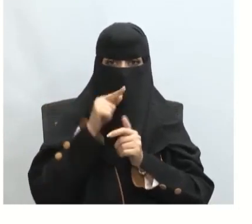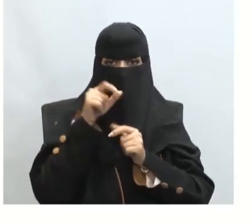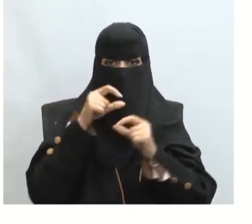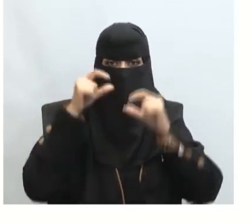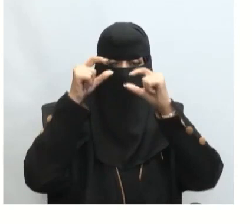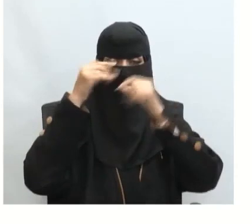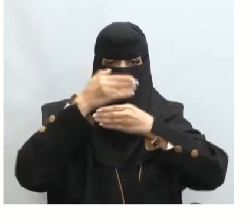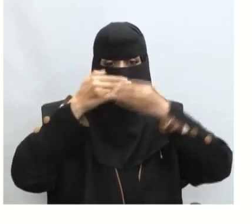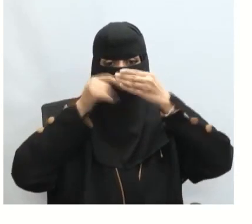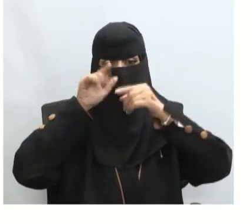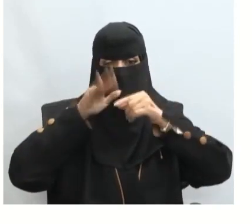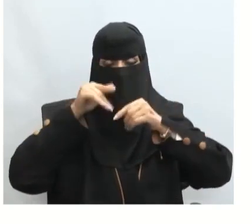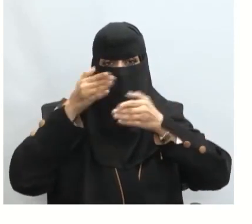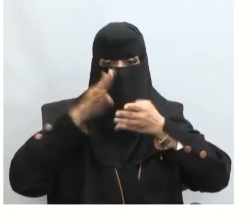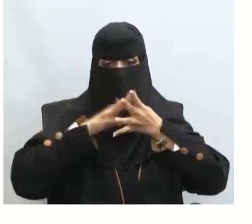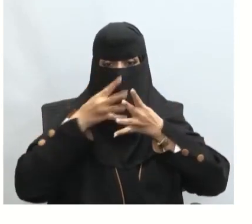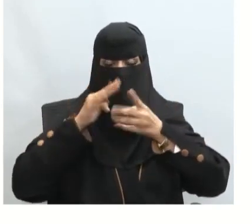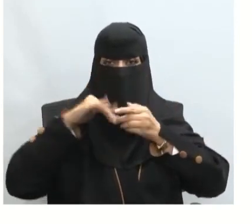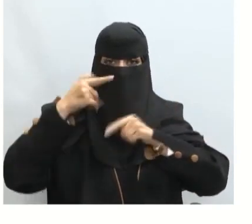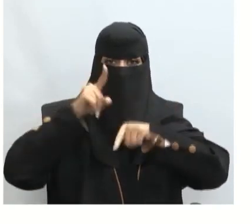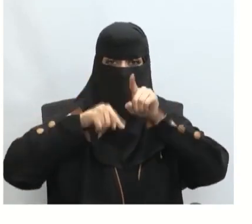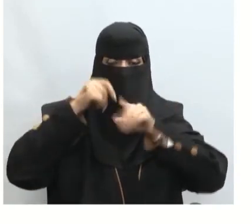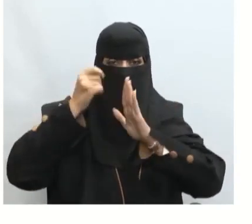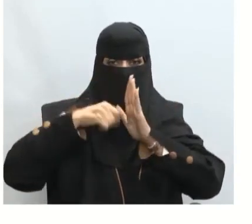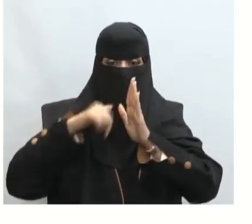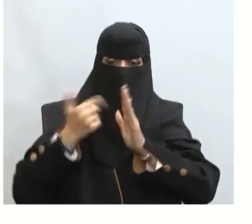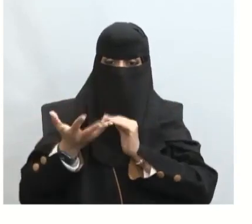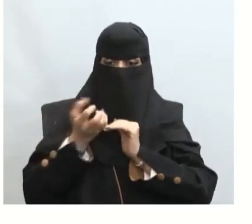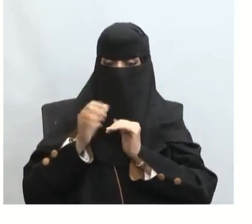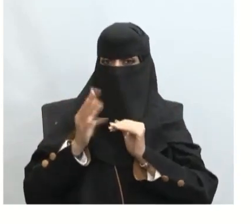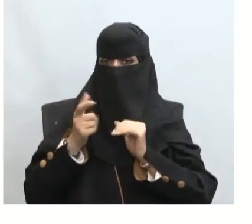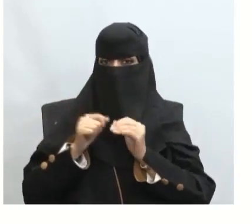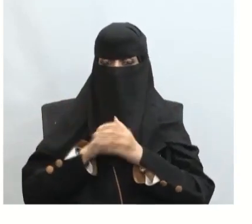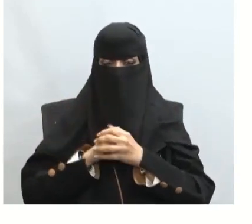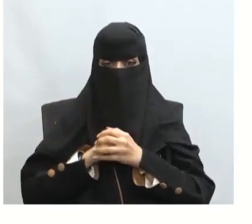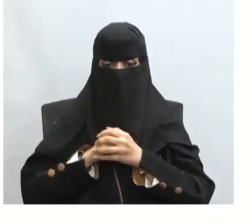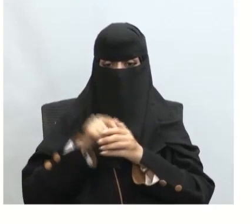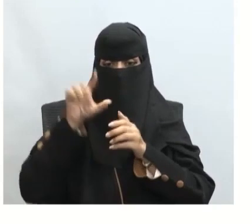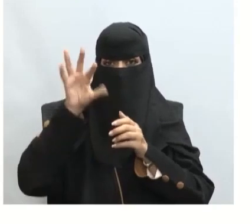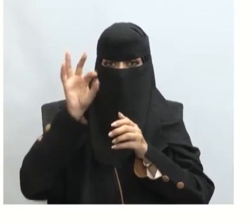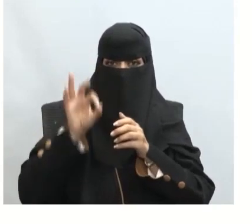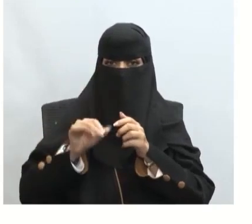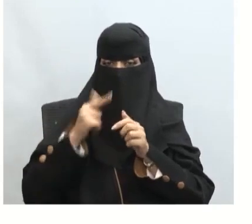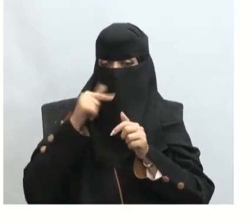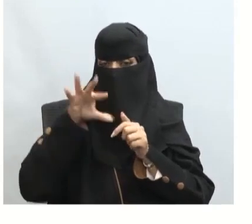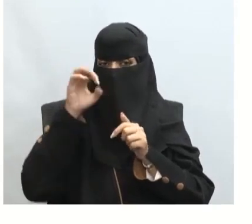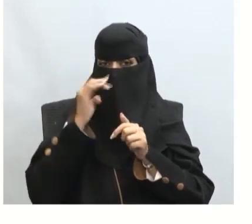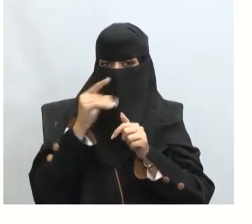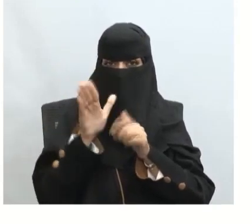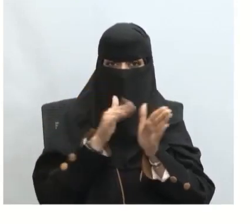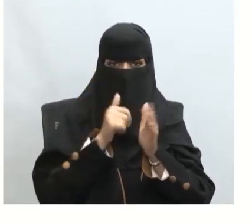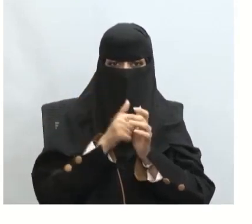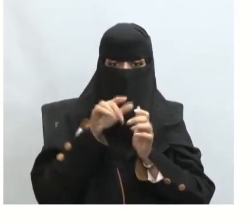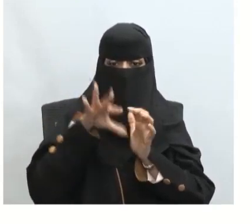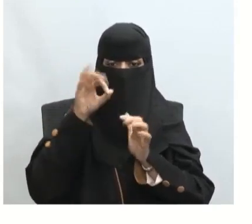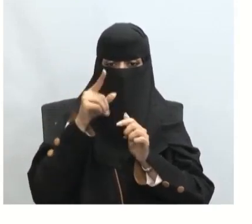البنائيه للبوليمرات الوارده في الجدول ثم قرر هل تنتج هذه البوليمرات من عمليه بلمره الاضافه او بلمره التكاثف طبعا